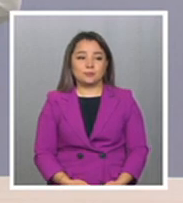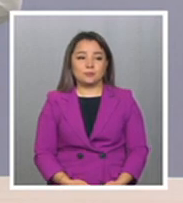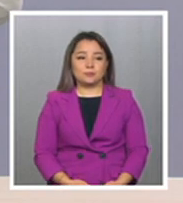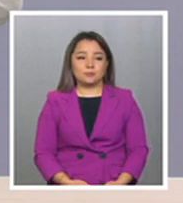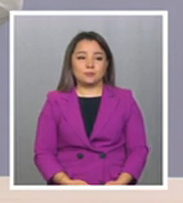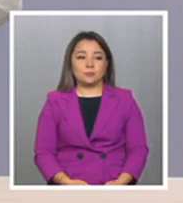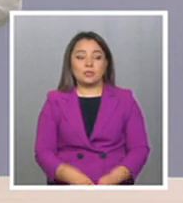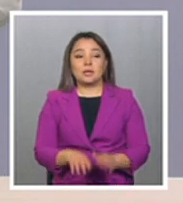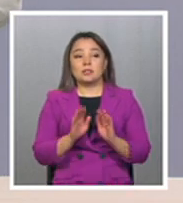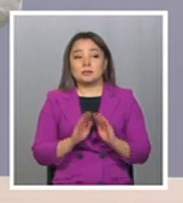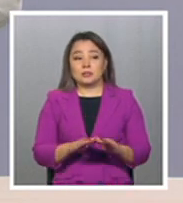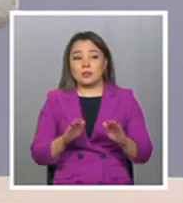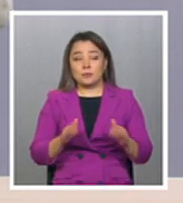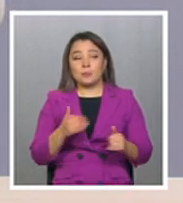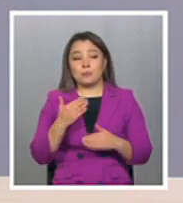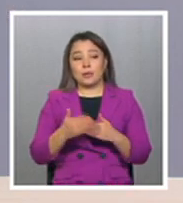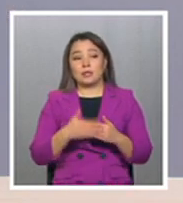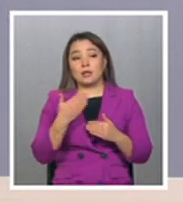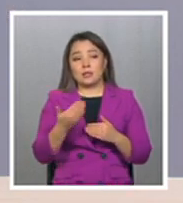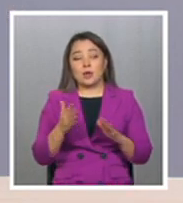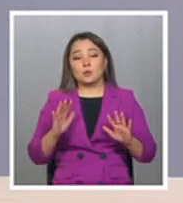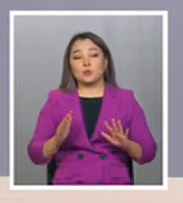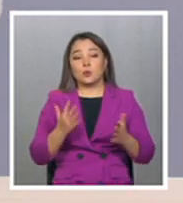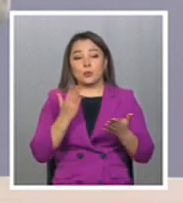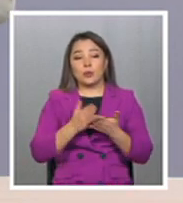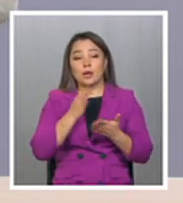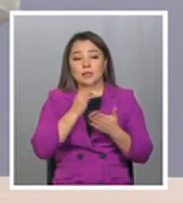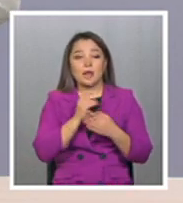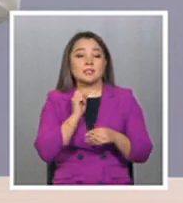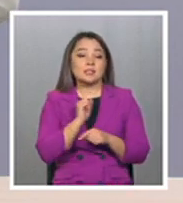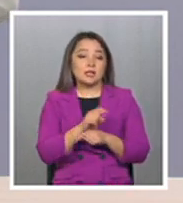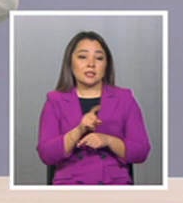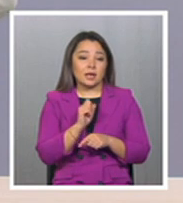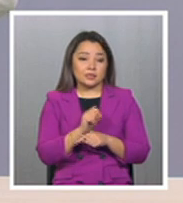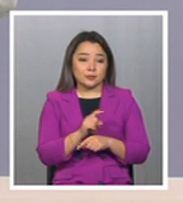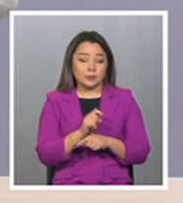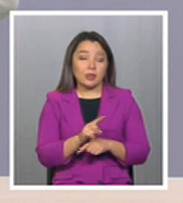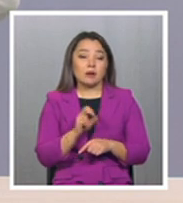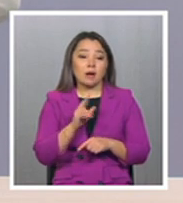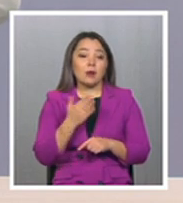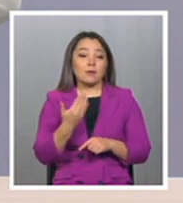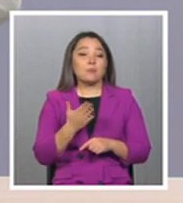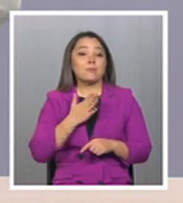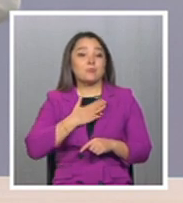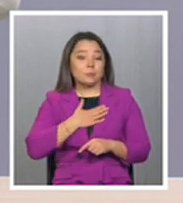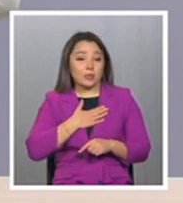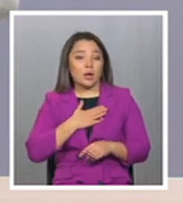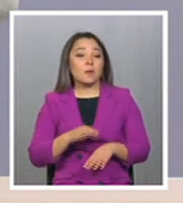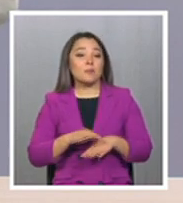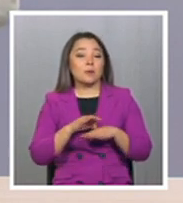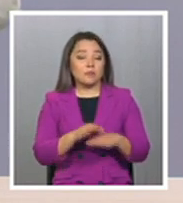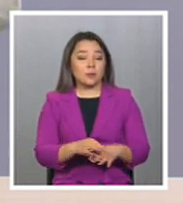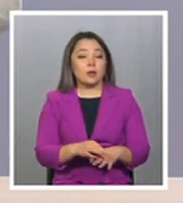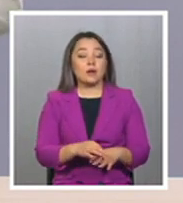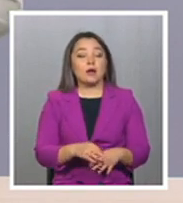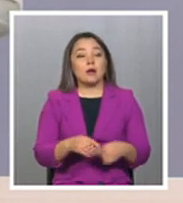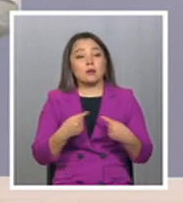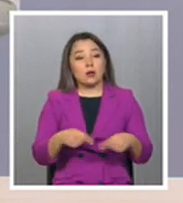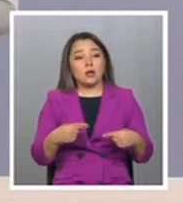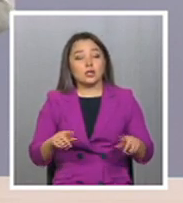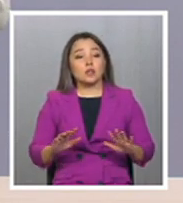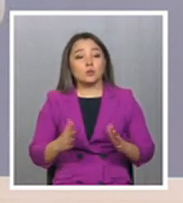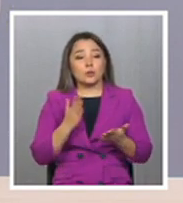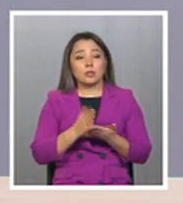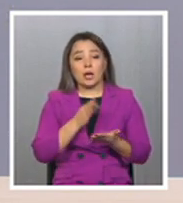Итак, ребята, перед вами ситуационные задачи. Как мы поведем себя при разных